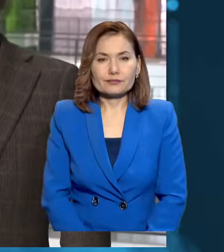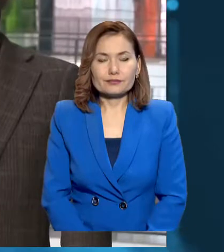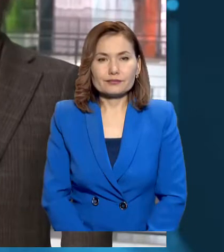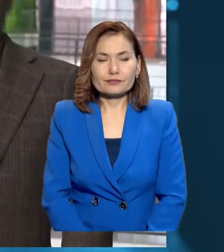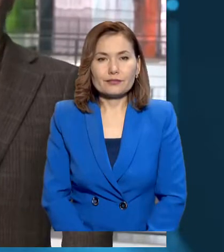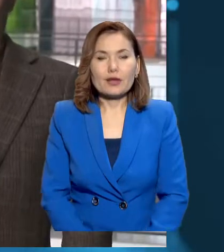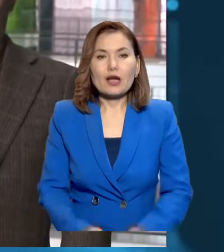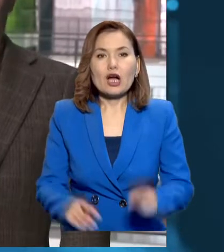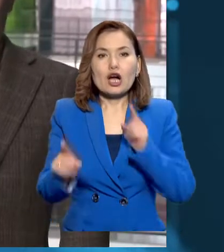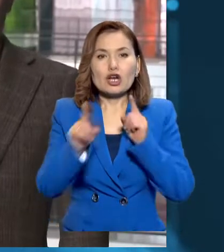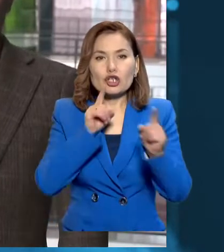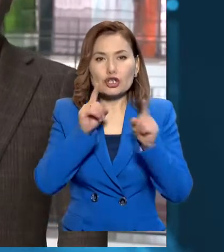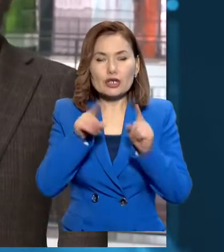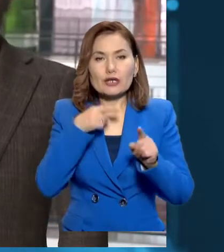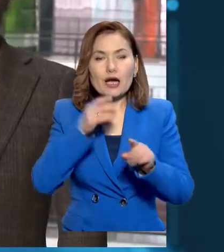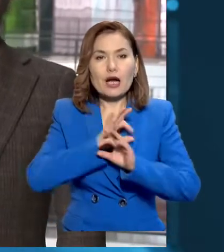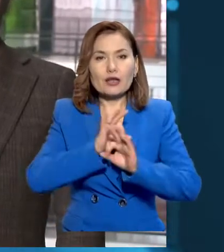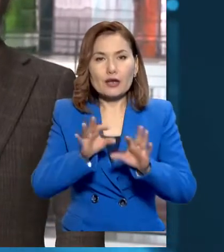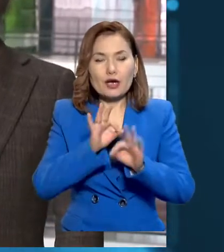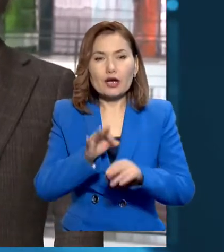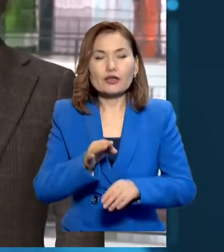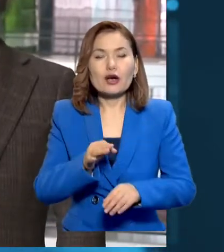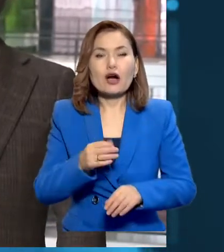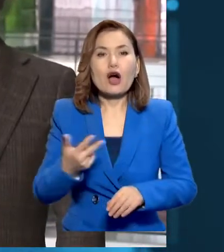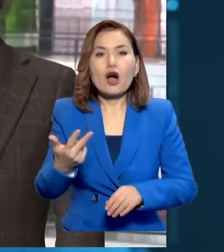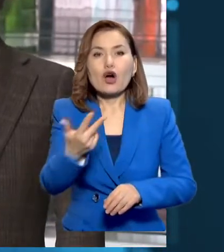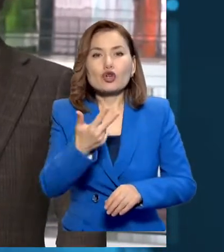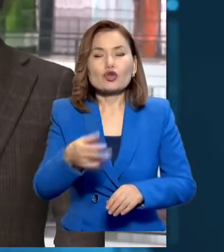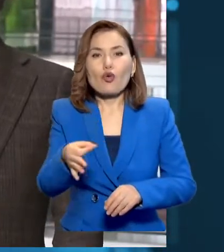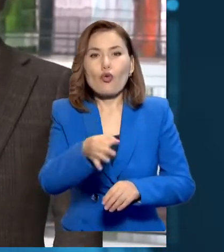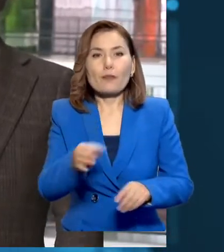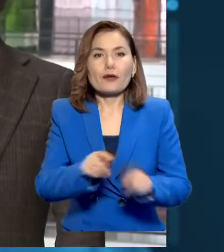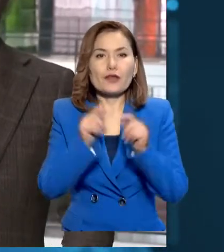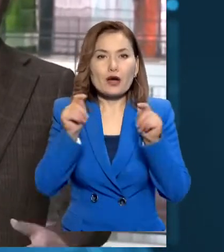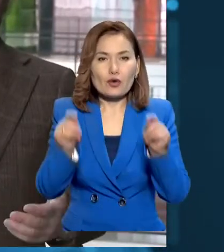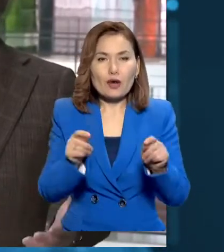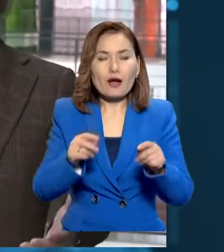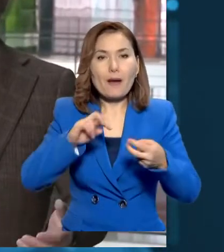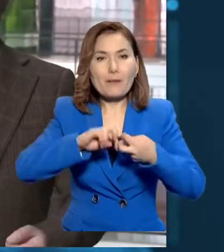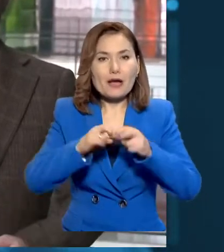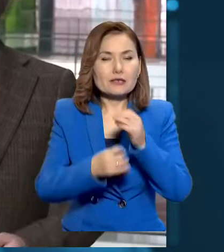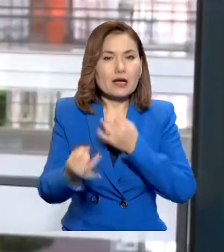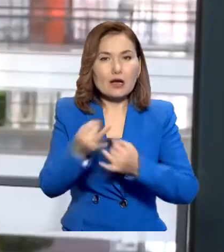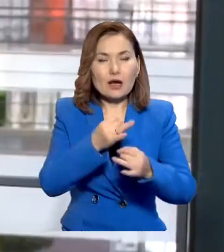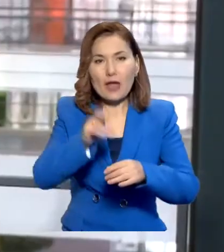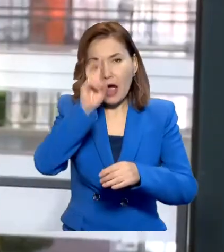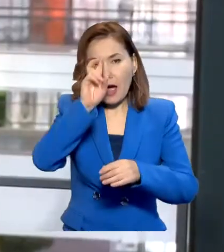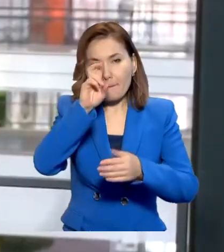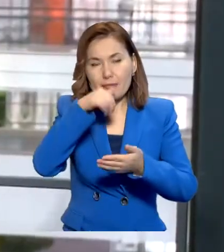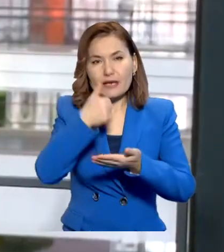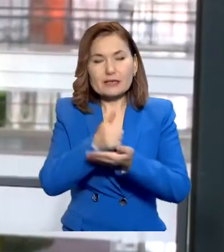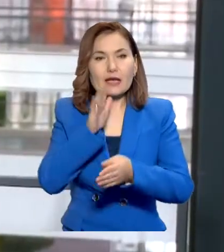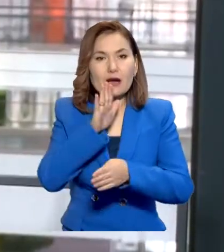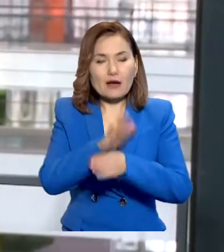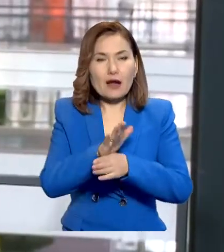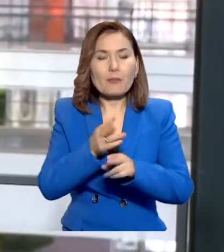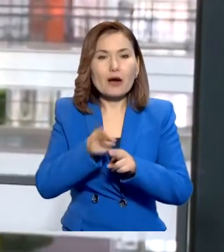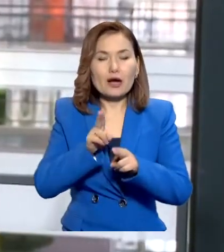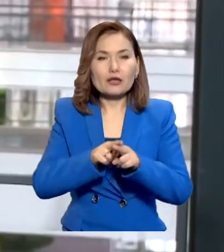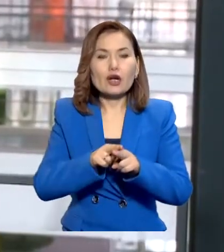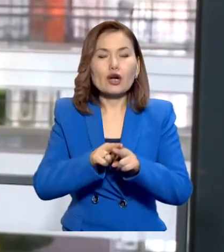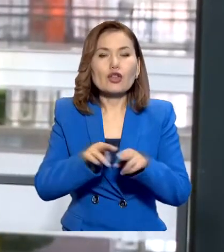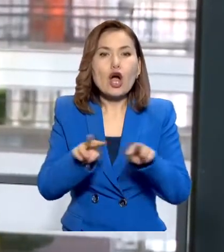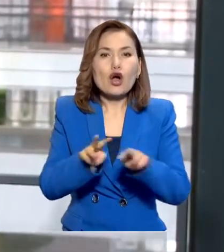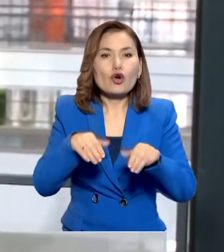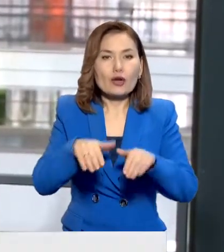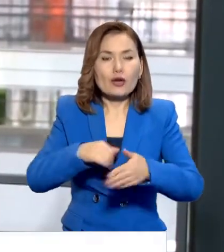Ия, жиында айтылғандай, құрылатын үш облысқа қатысты аумақтық бөлу мәселесі шешіліп жатыр. Президент жарлықтары мен үкімет қаулыларын әзірлеу және